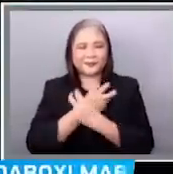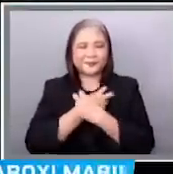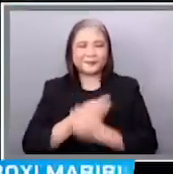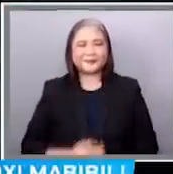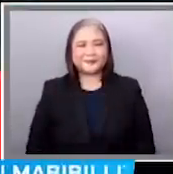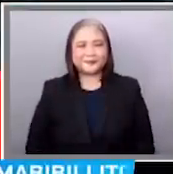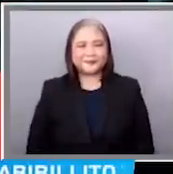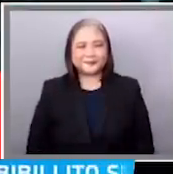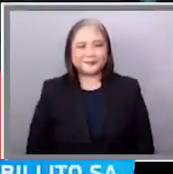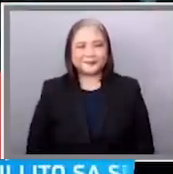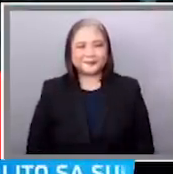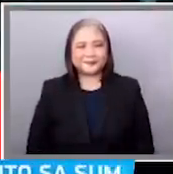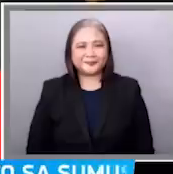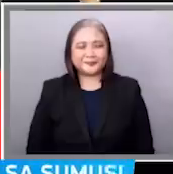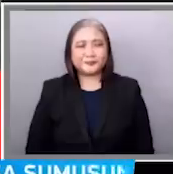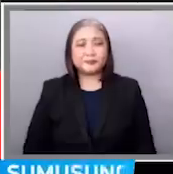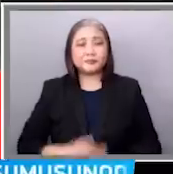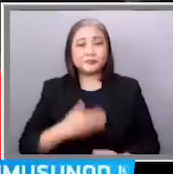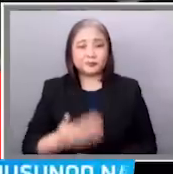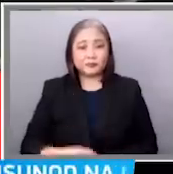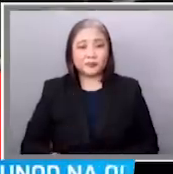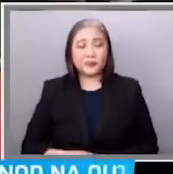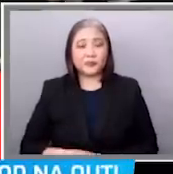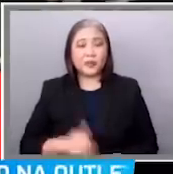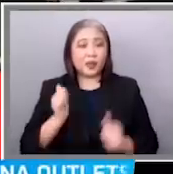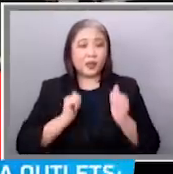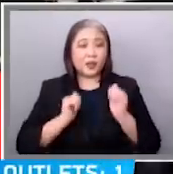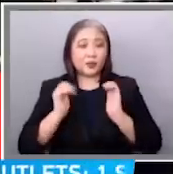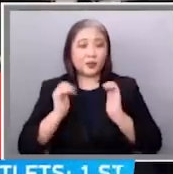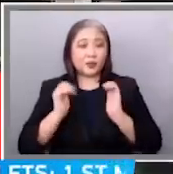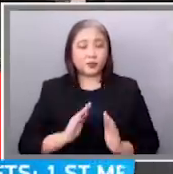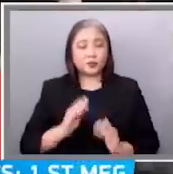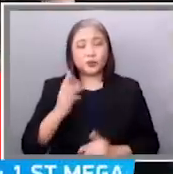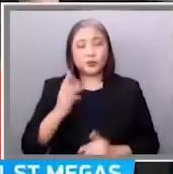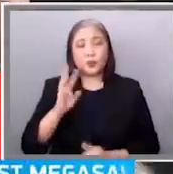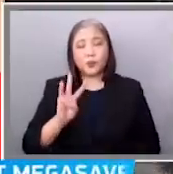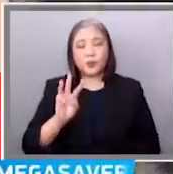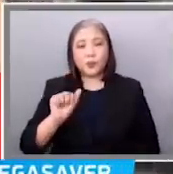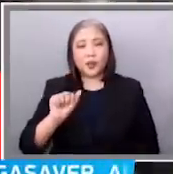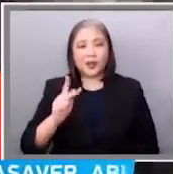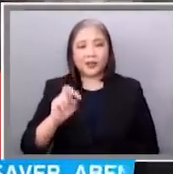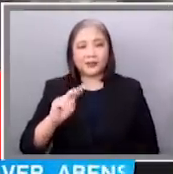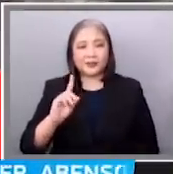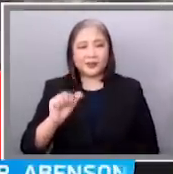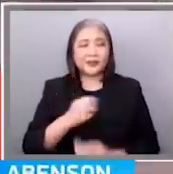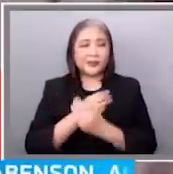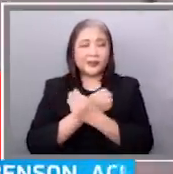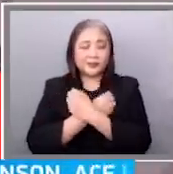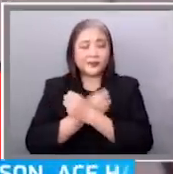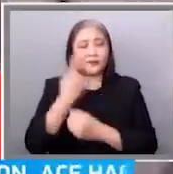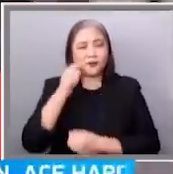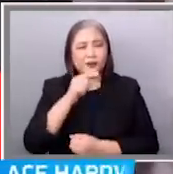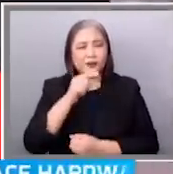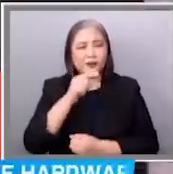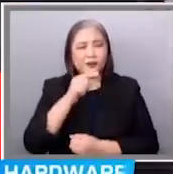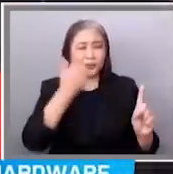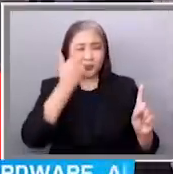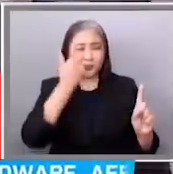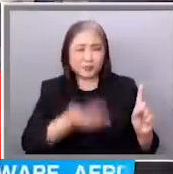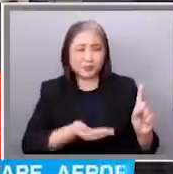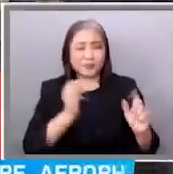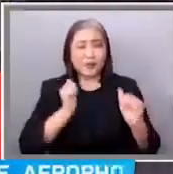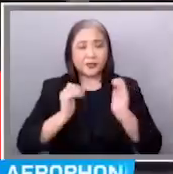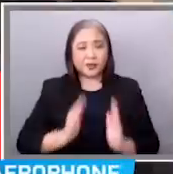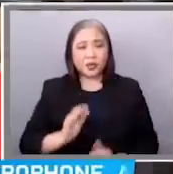Inalala ng ilang cast ng Black Panther Wakanda Forever ang yumaong si Chadwick Boseman na unang gumanap na Black Panther at